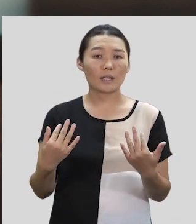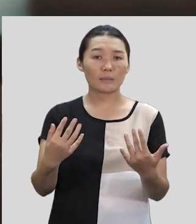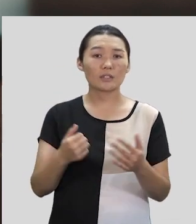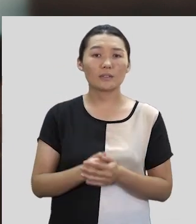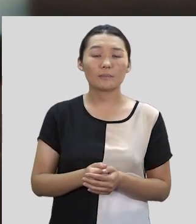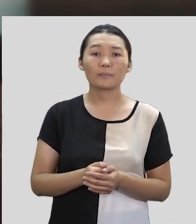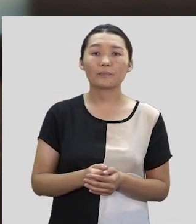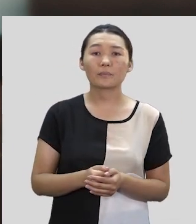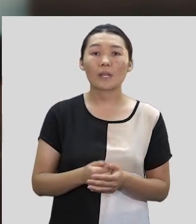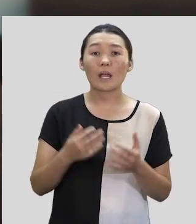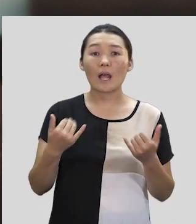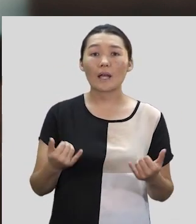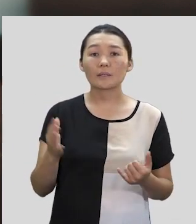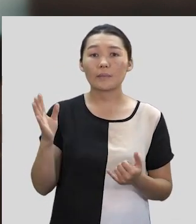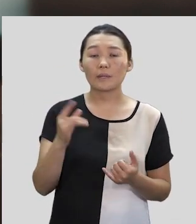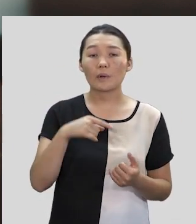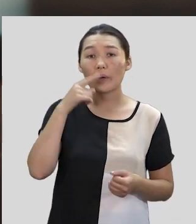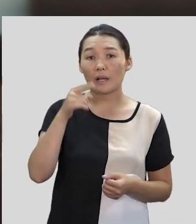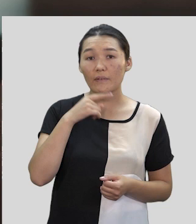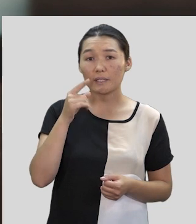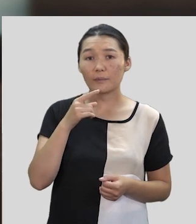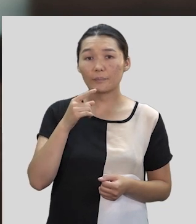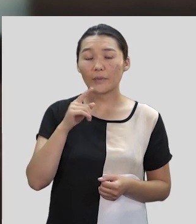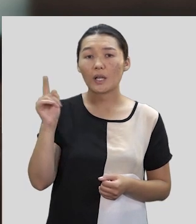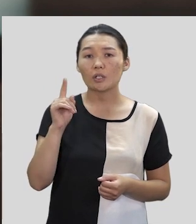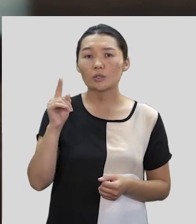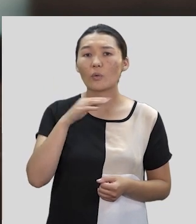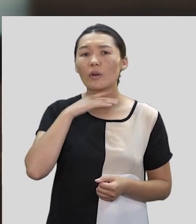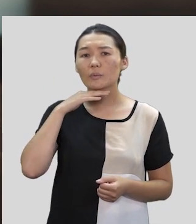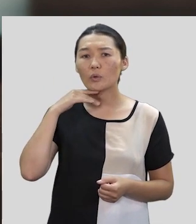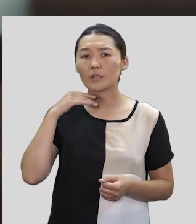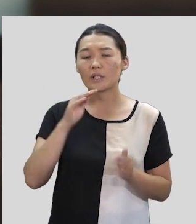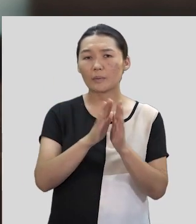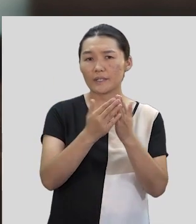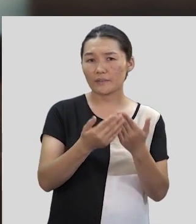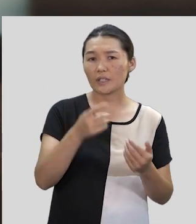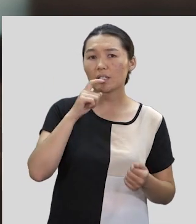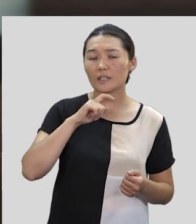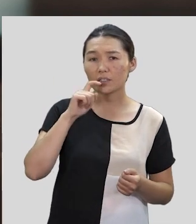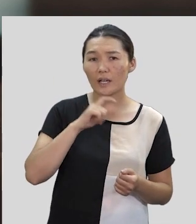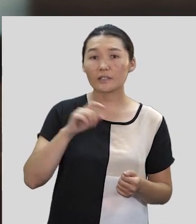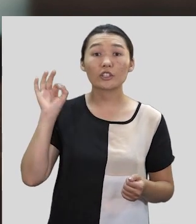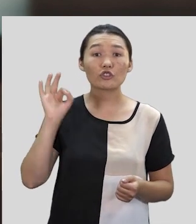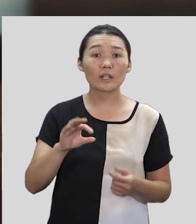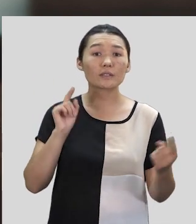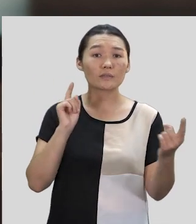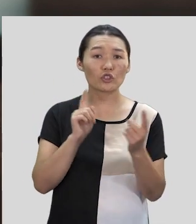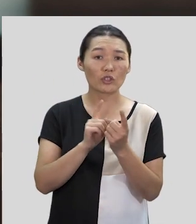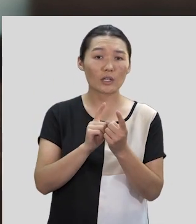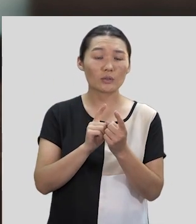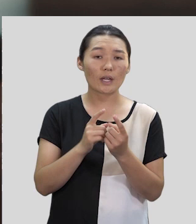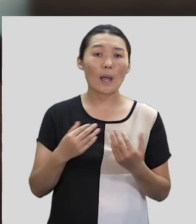теперь мы поговорим о том что во многих произведениях и сказках часто встречаются